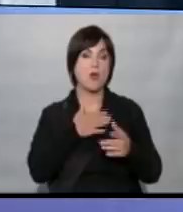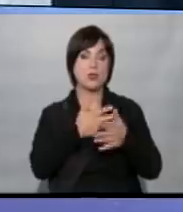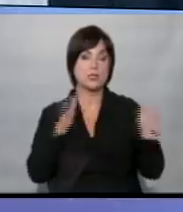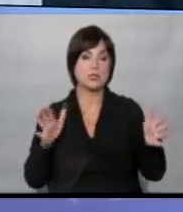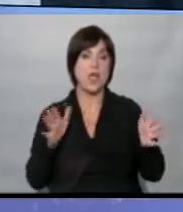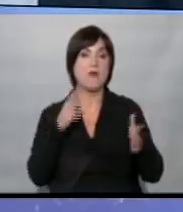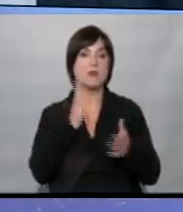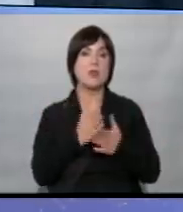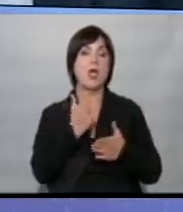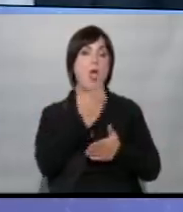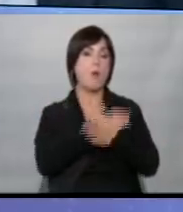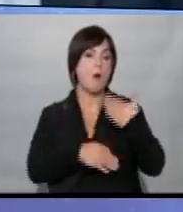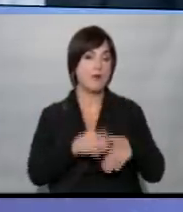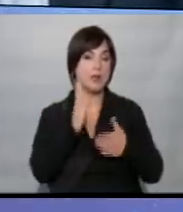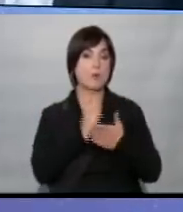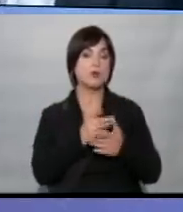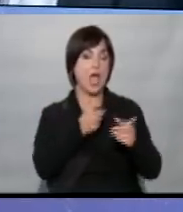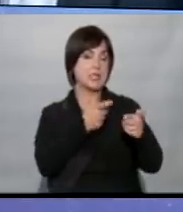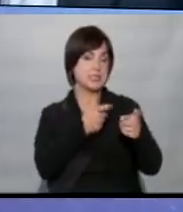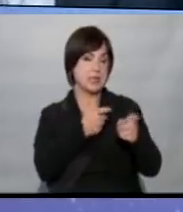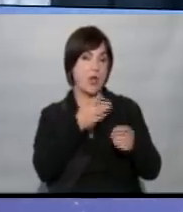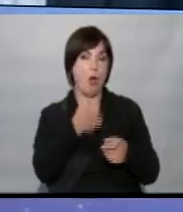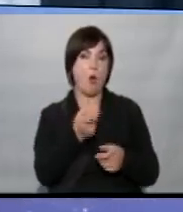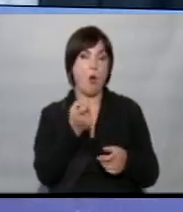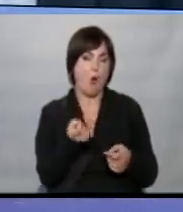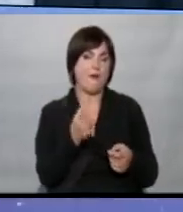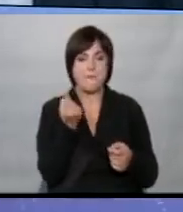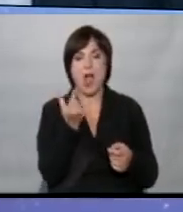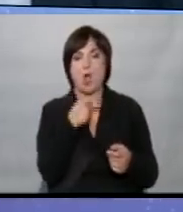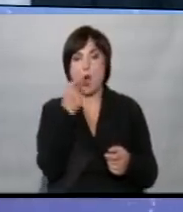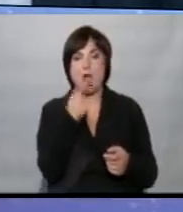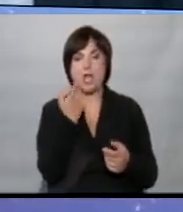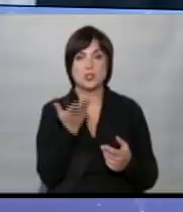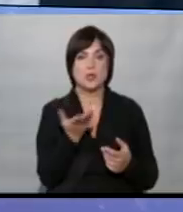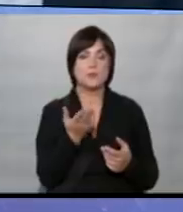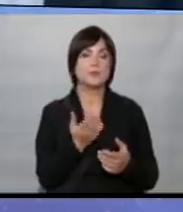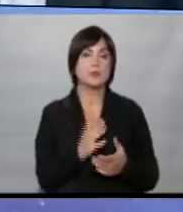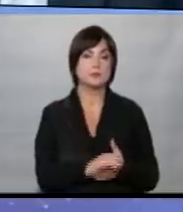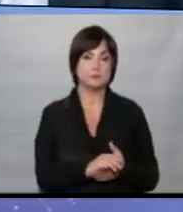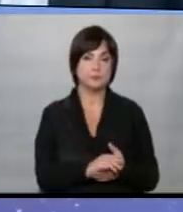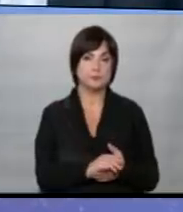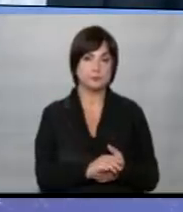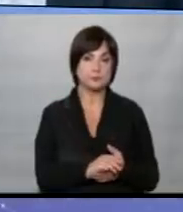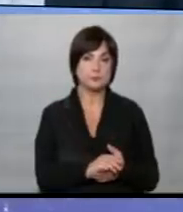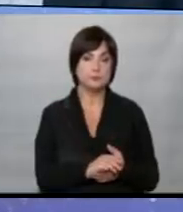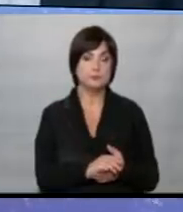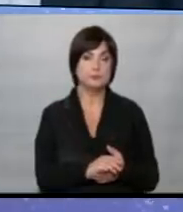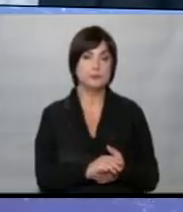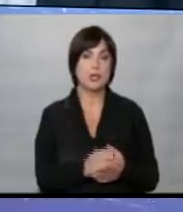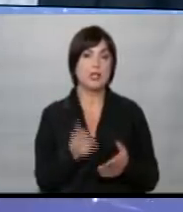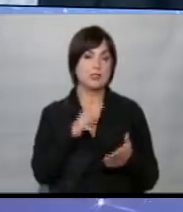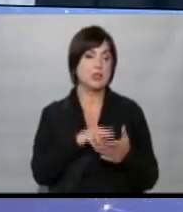и се отворите да бидете повредени, секој може да стрела. Ова малку, нели, малку алегорија, меѓутоа,